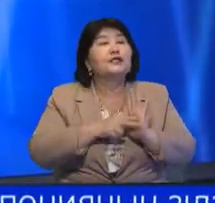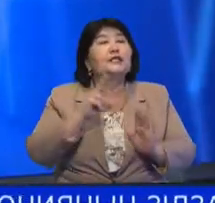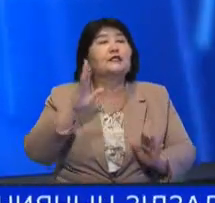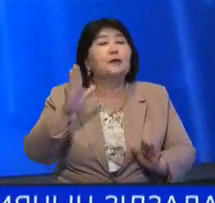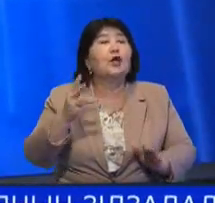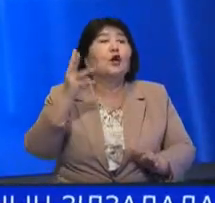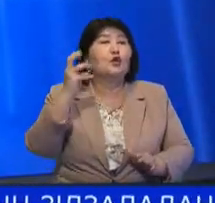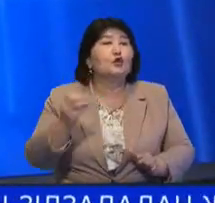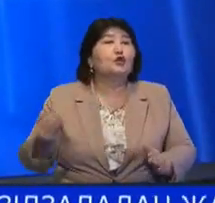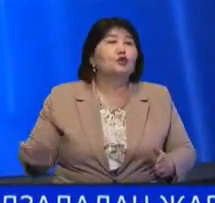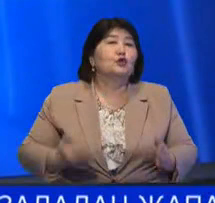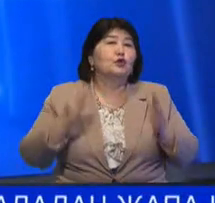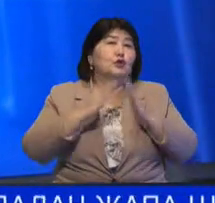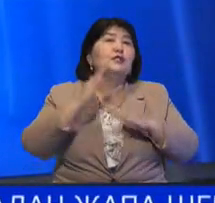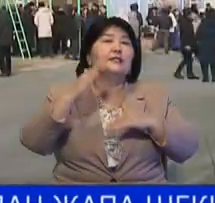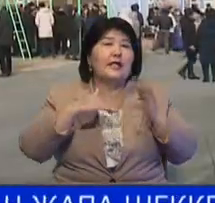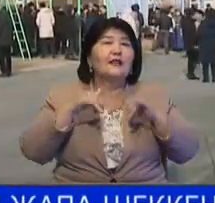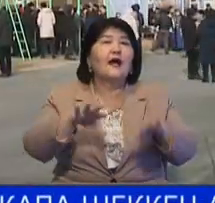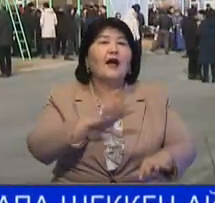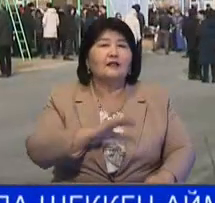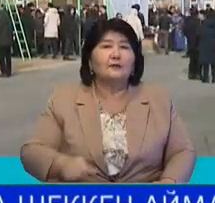пәтерлік 300 тұрғын үй салынған.